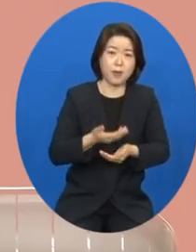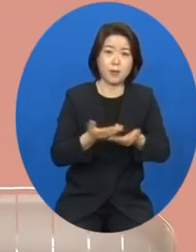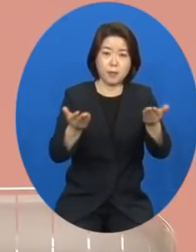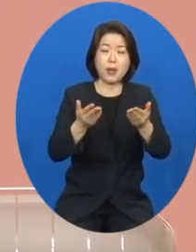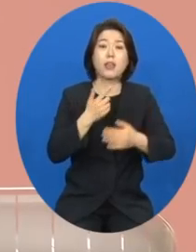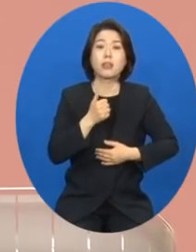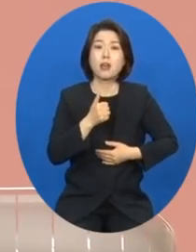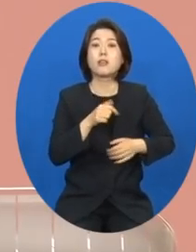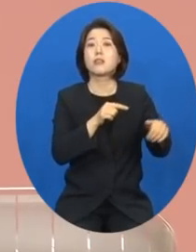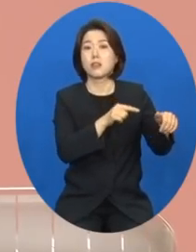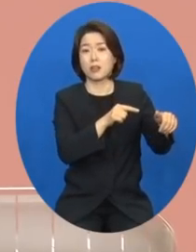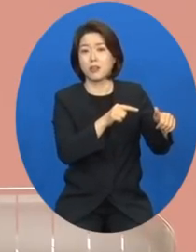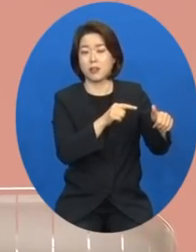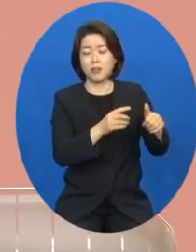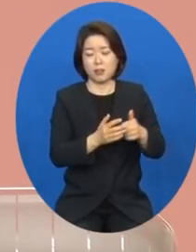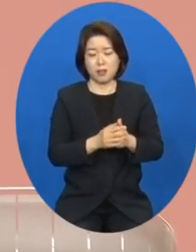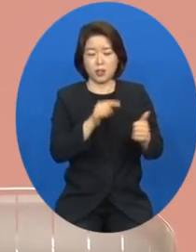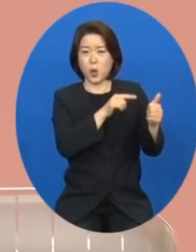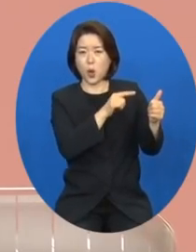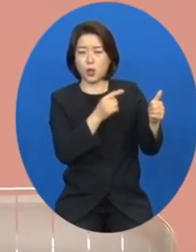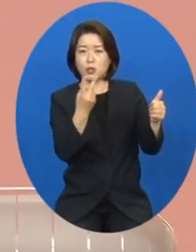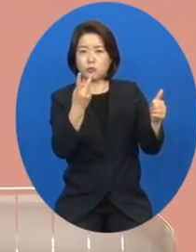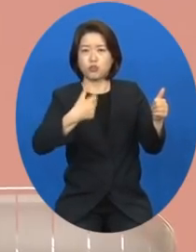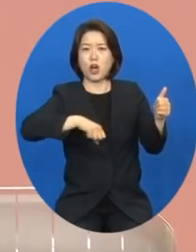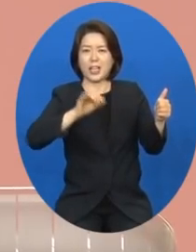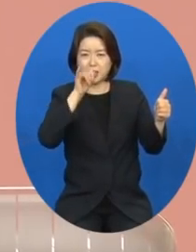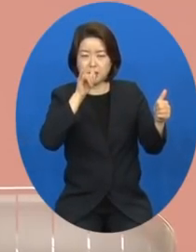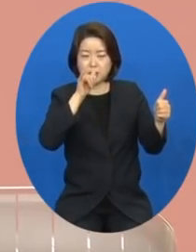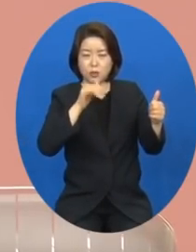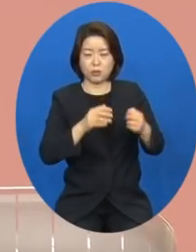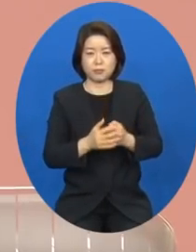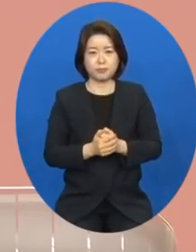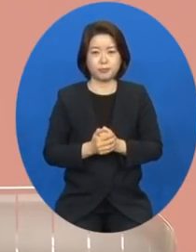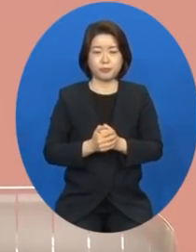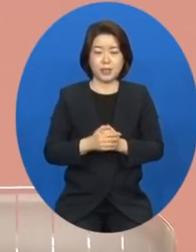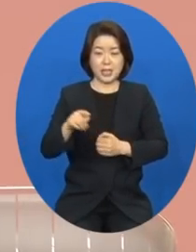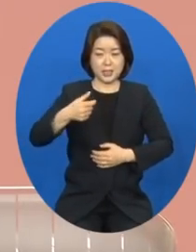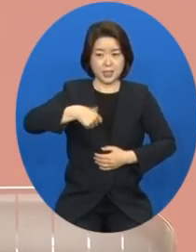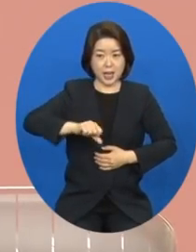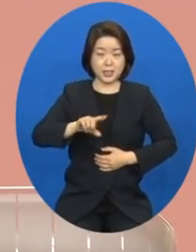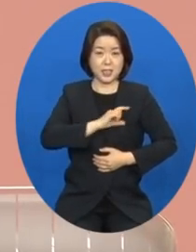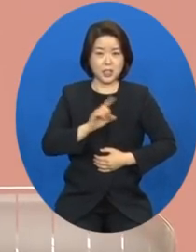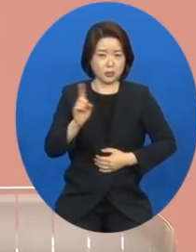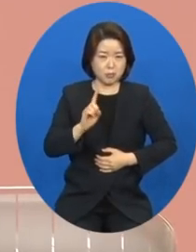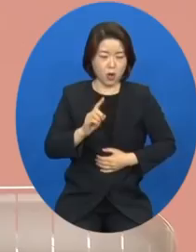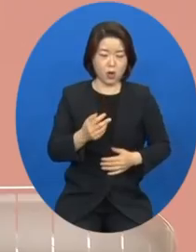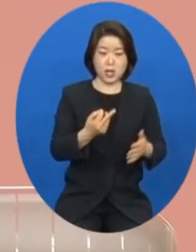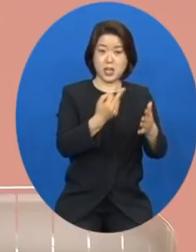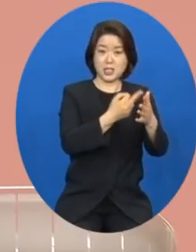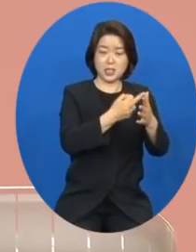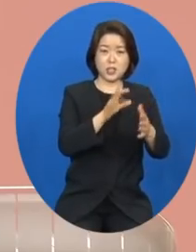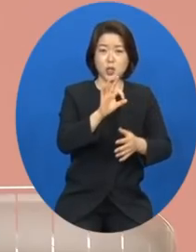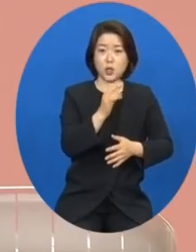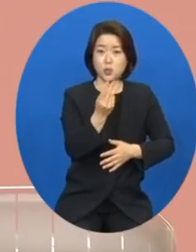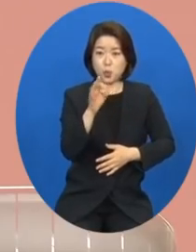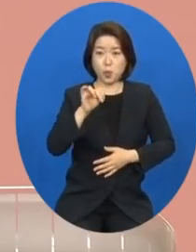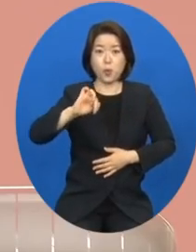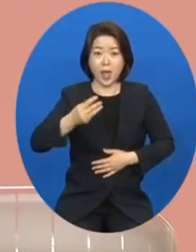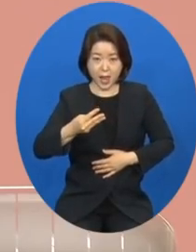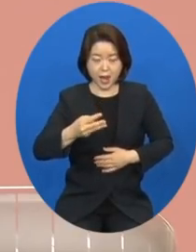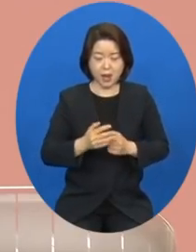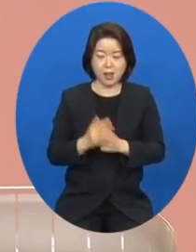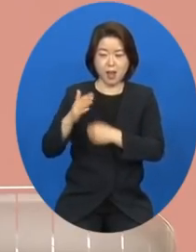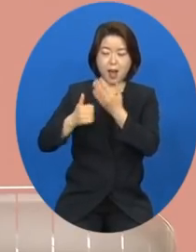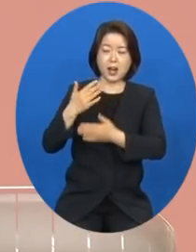였는데 그 두 아들이 있었습니다 하멜은 두 아들의 이름의 이렇게 좋습니다 첫번째 ul 은 1 하나님은 나의